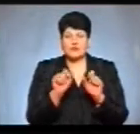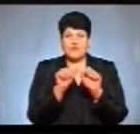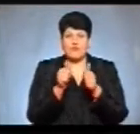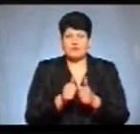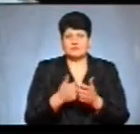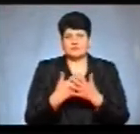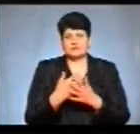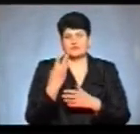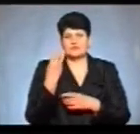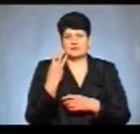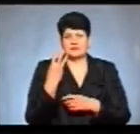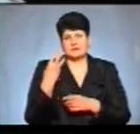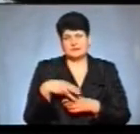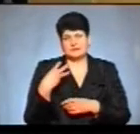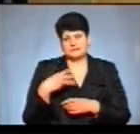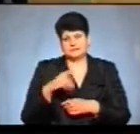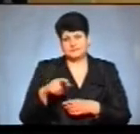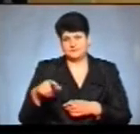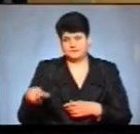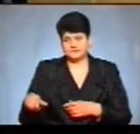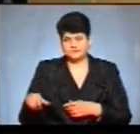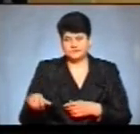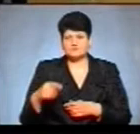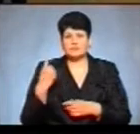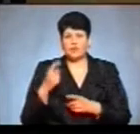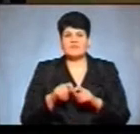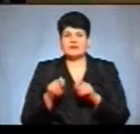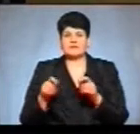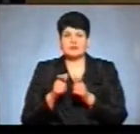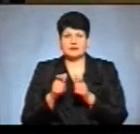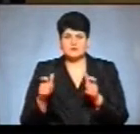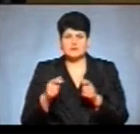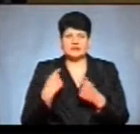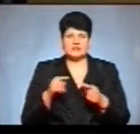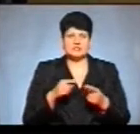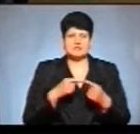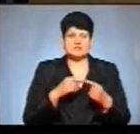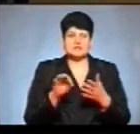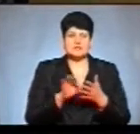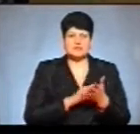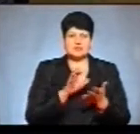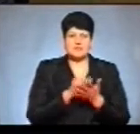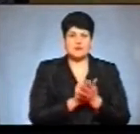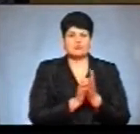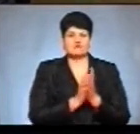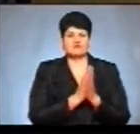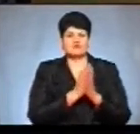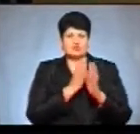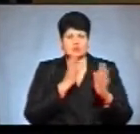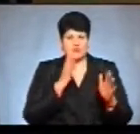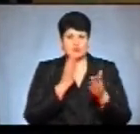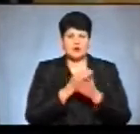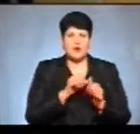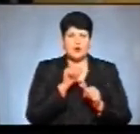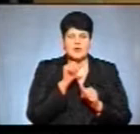близько 30 тернополян. Одні відкривають картки, інші зразу займають чергу. У нас виділена окрема каса для